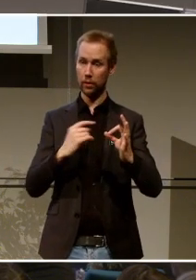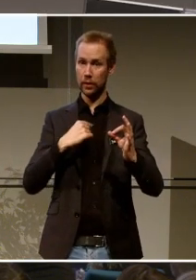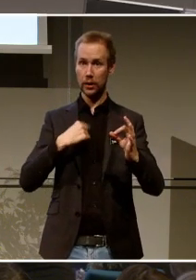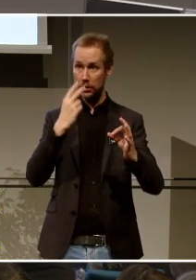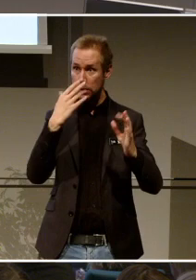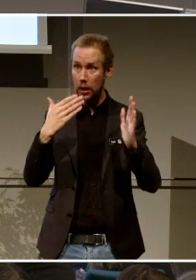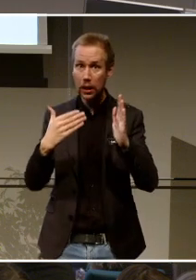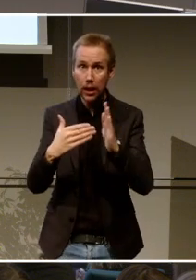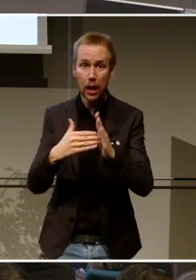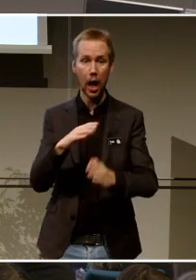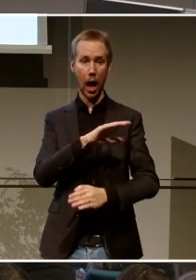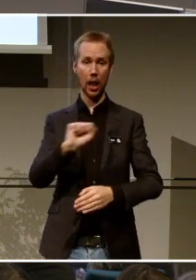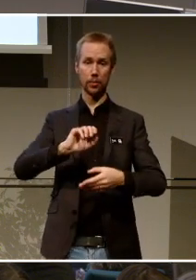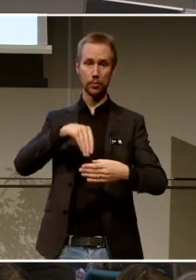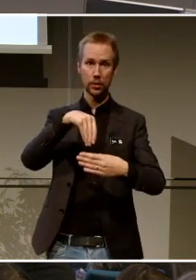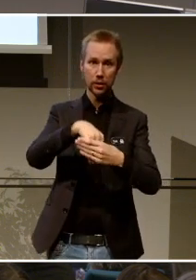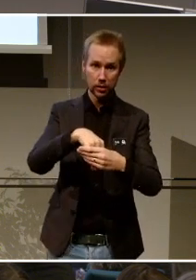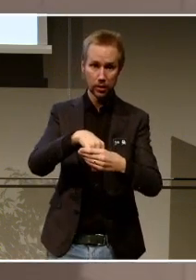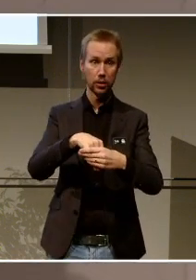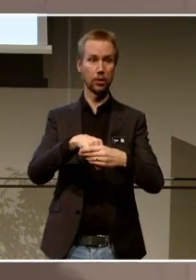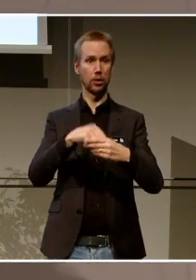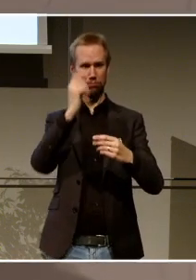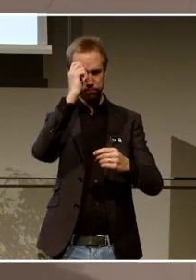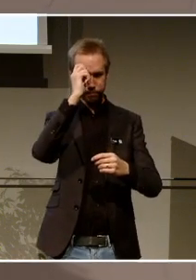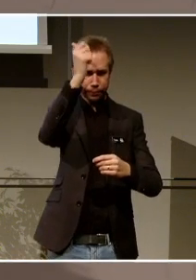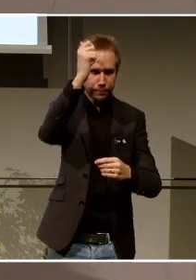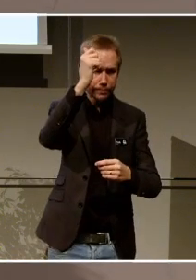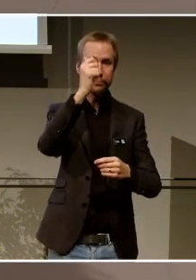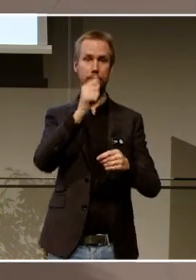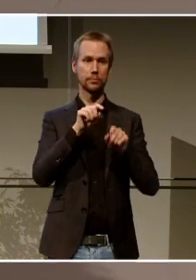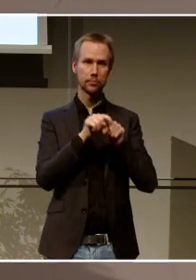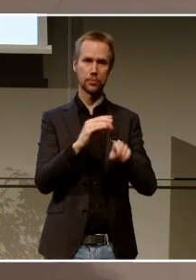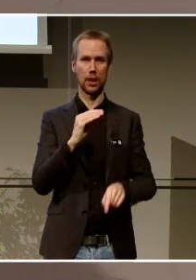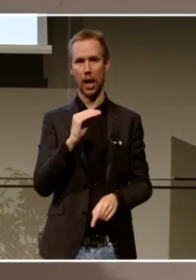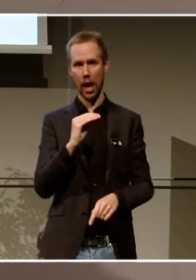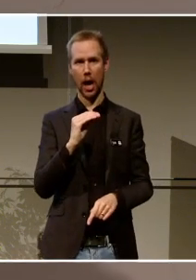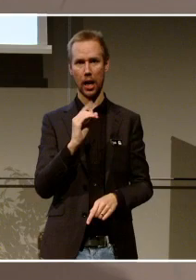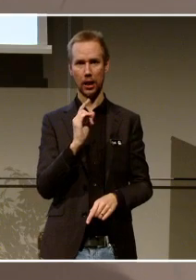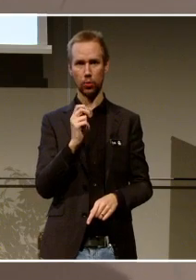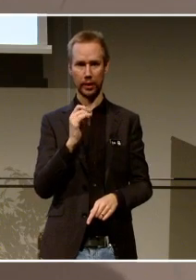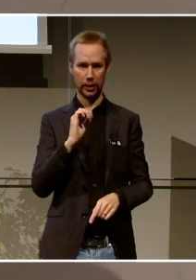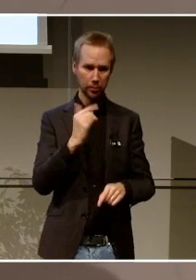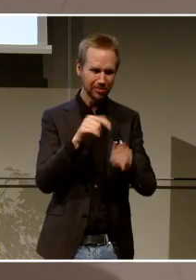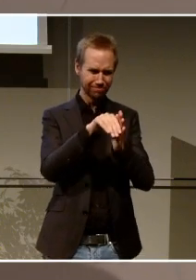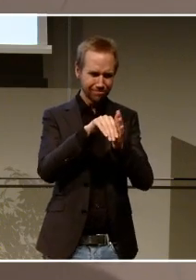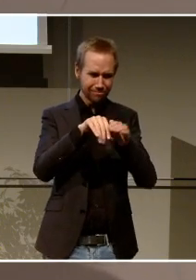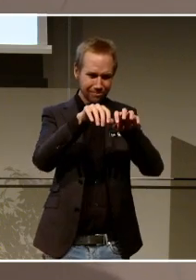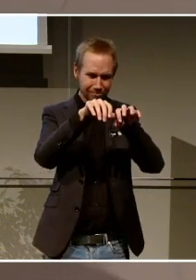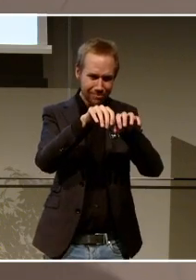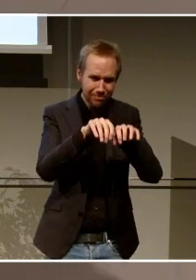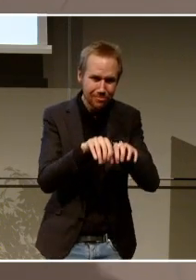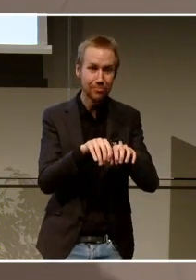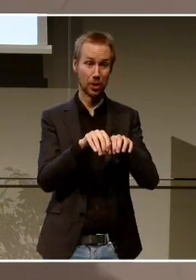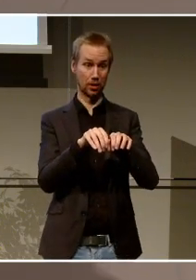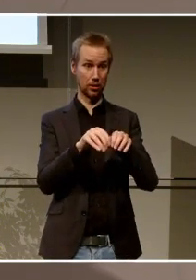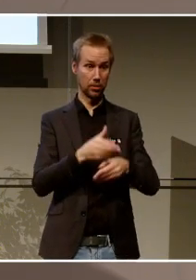algoritmer som är effektiva men inte utestängande? För det är algoritmerna som är dagens broar över motvägarna när vi vill fara